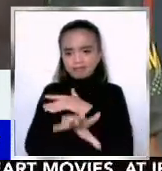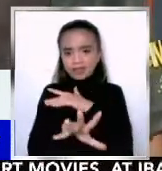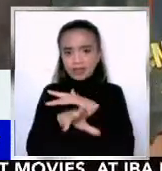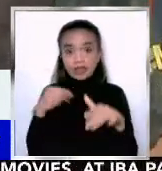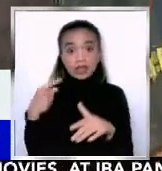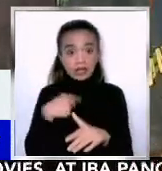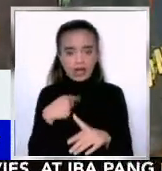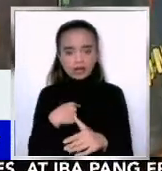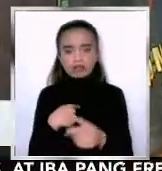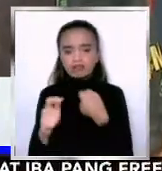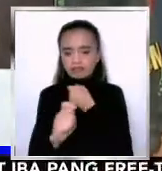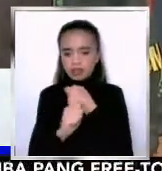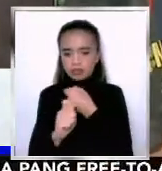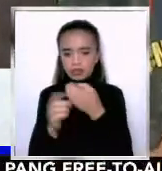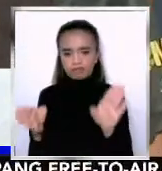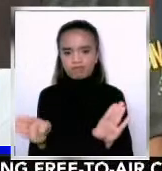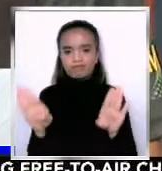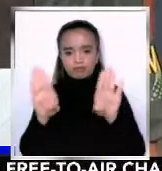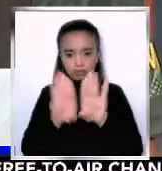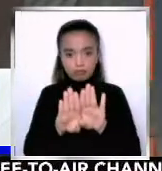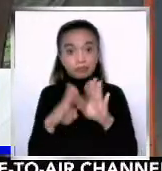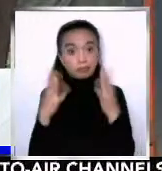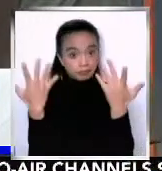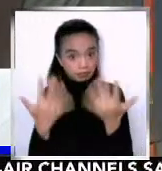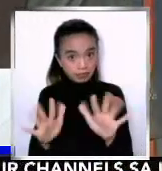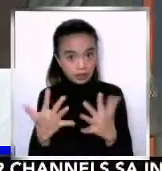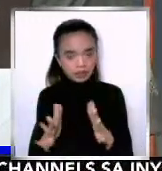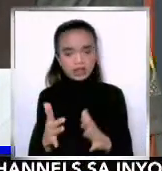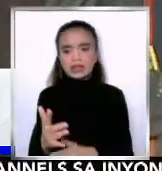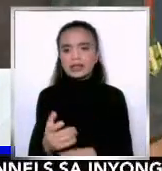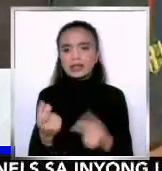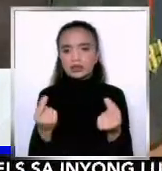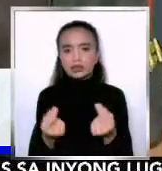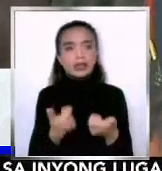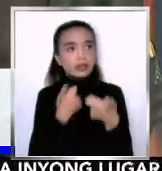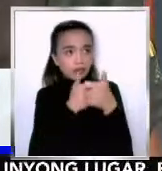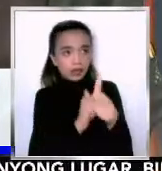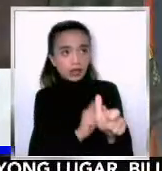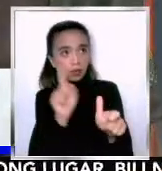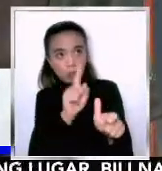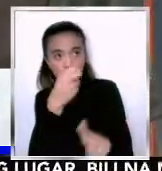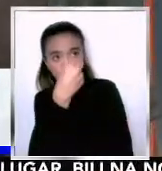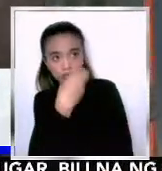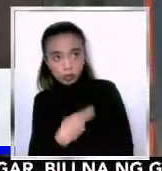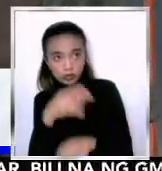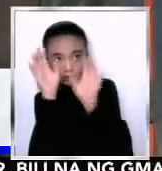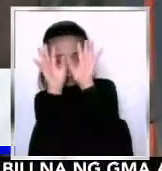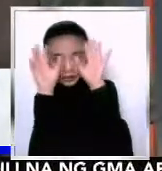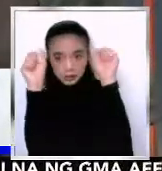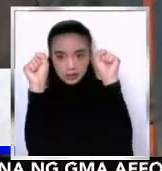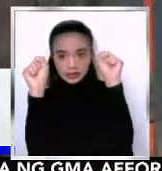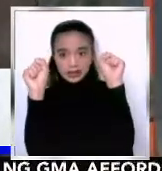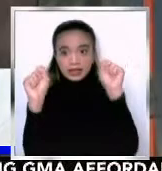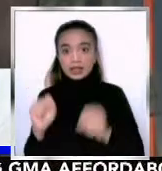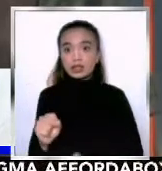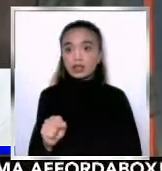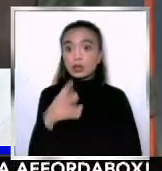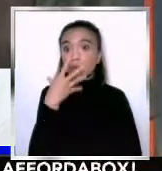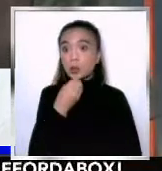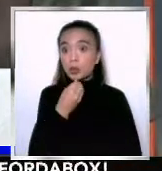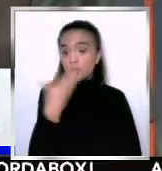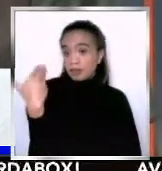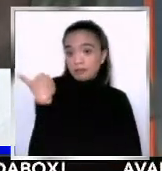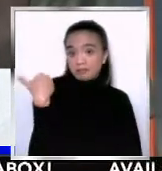pansamantala. Pagkatapos po, sumusunod po kami sa order ng presidente na yun nga po, yung mga walang